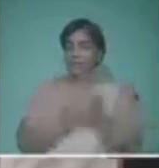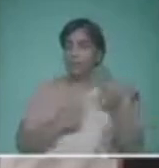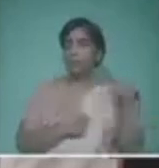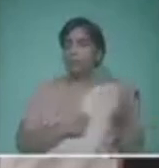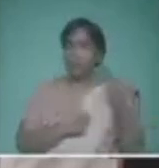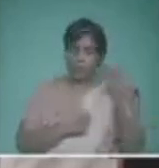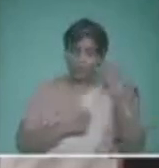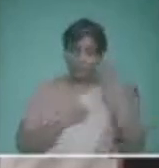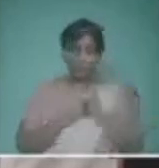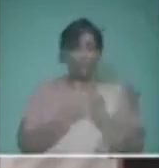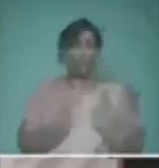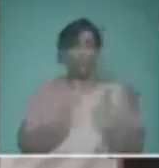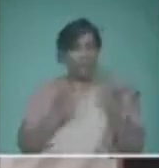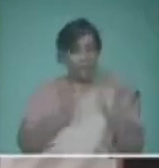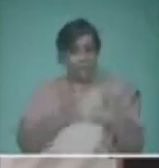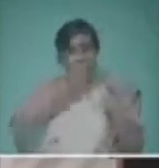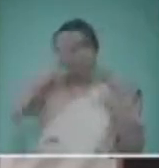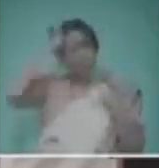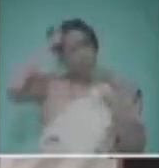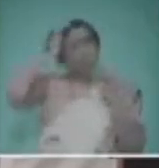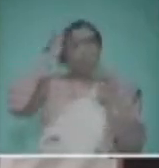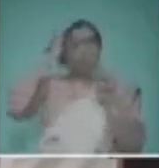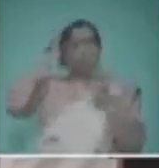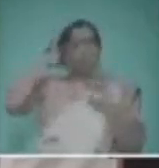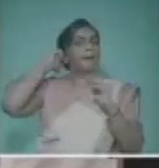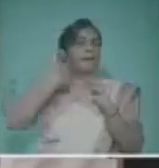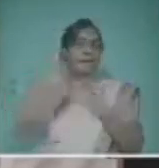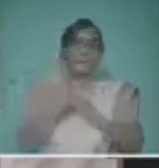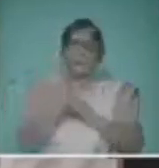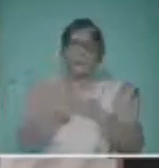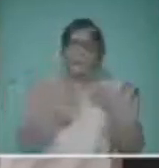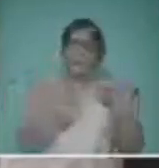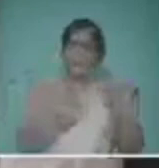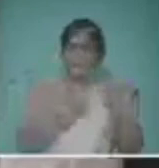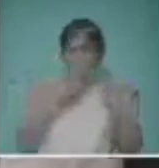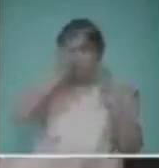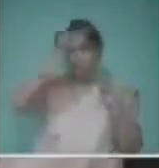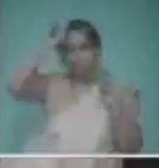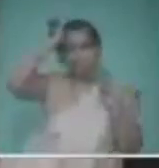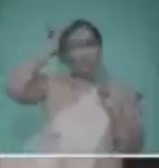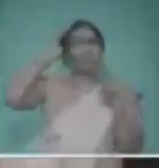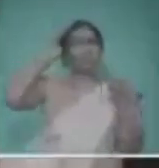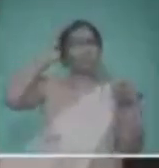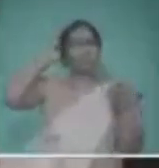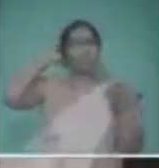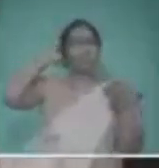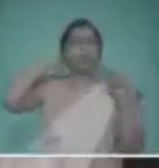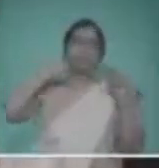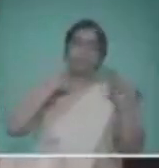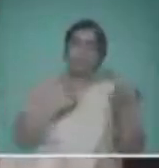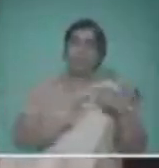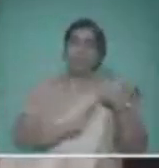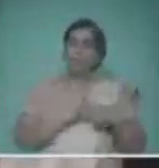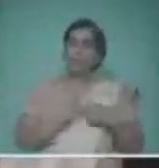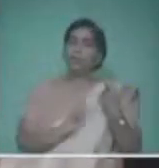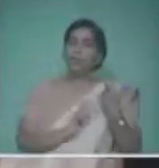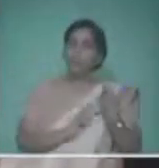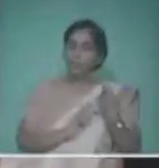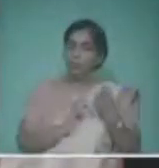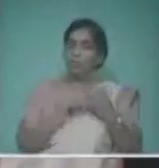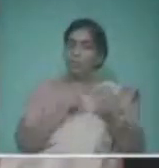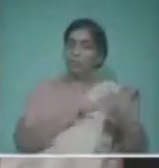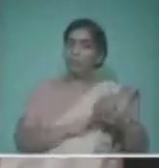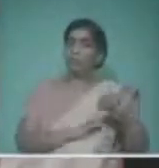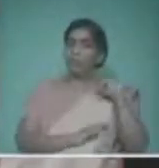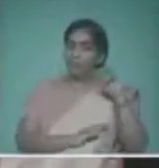යෝජනාව ක්‍රියාත්මක කිරීම සඳහා රුපියල් මිලියන 250ක් වෙන් කරනවා. රටේ මුදල් ක්ෂේත්‍රයේ